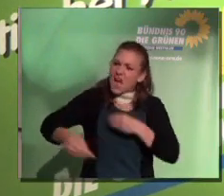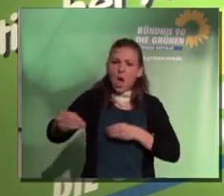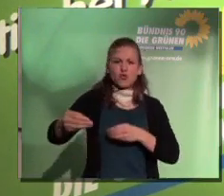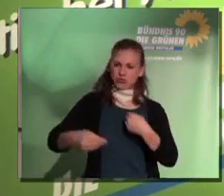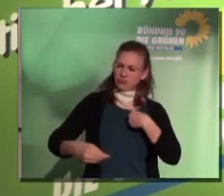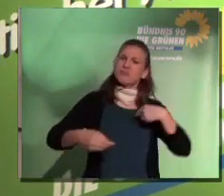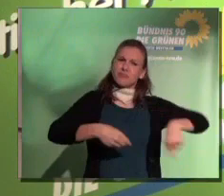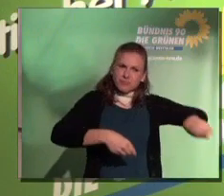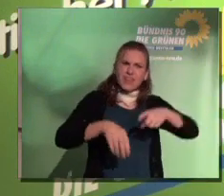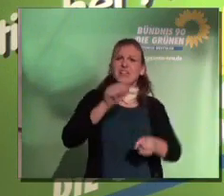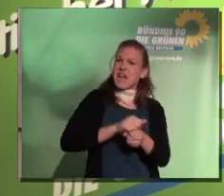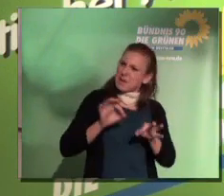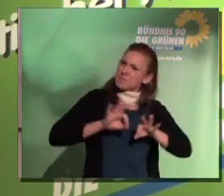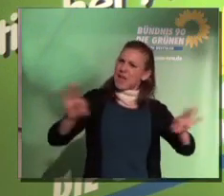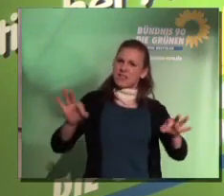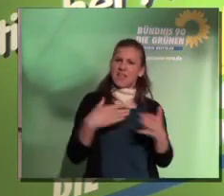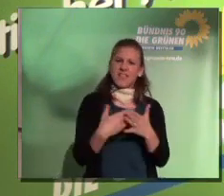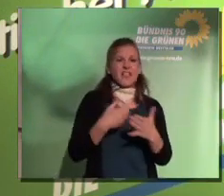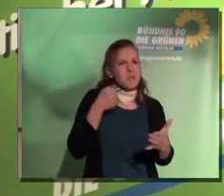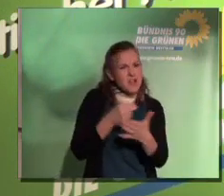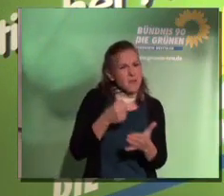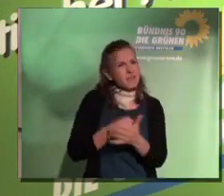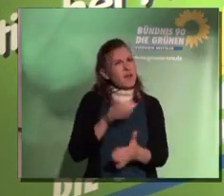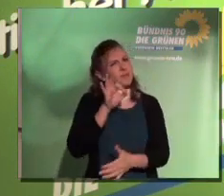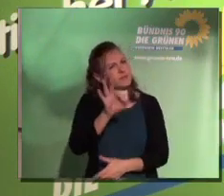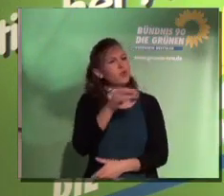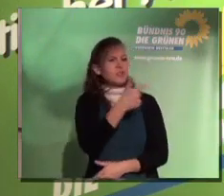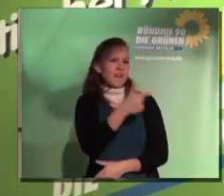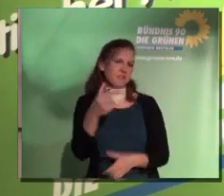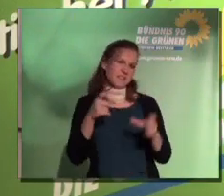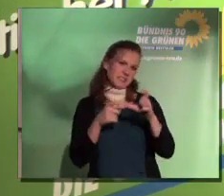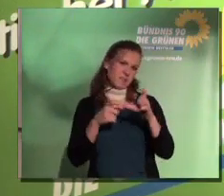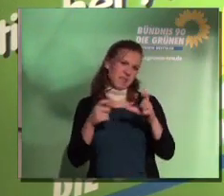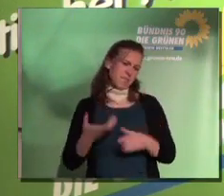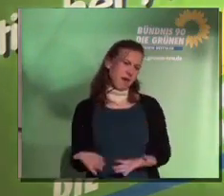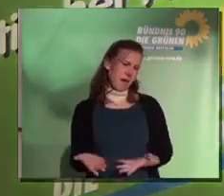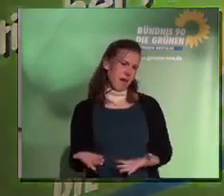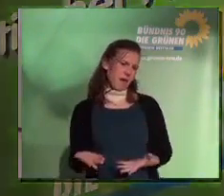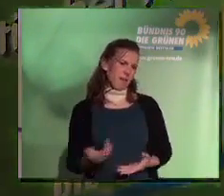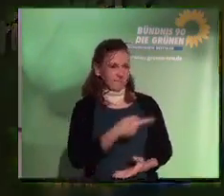die es besser können. Und deshalb müssen wir kämpfen für den 22. September. Applaus